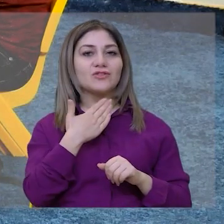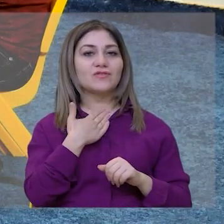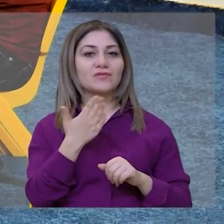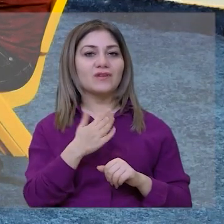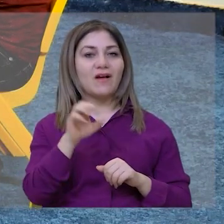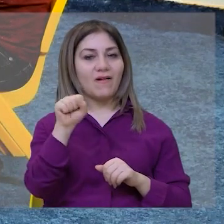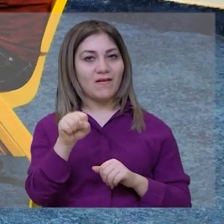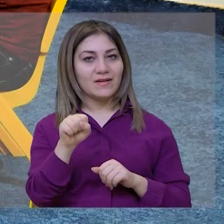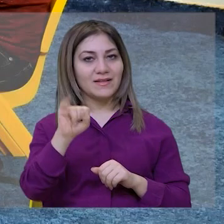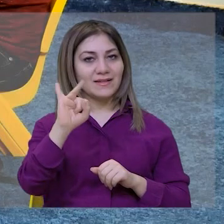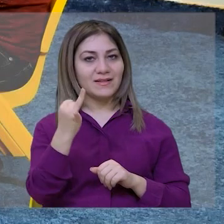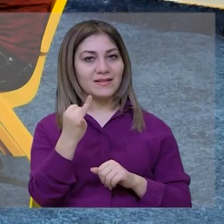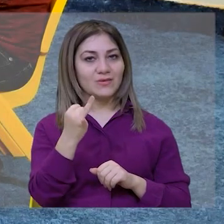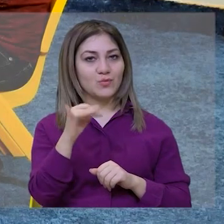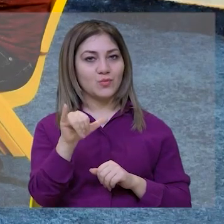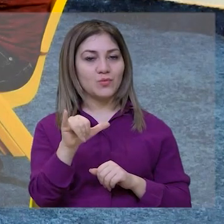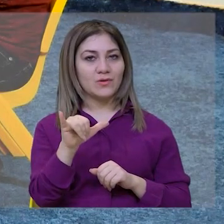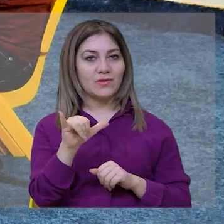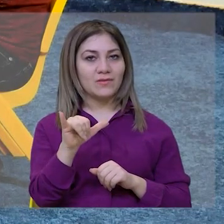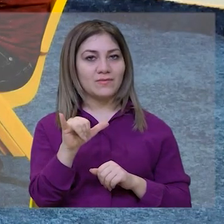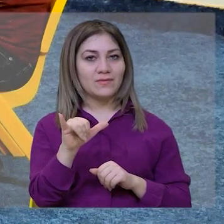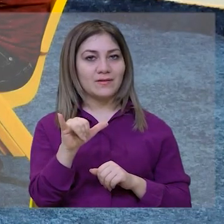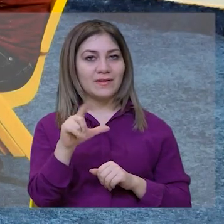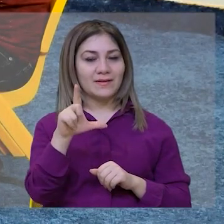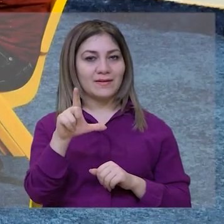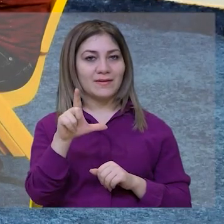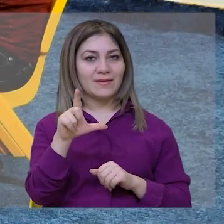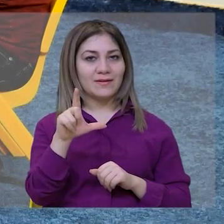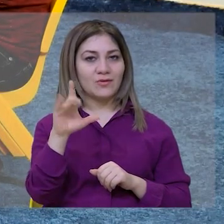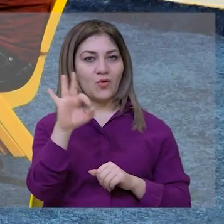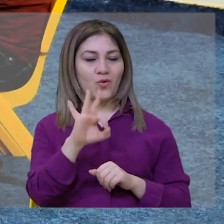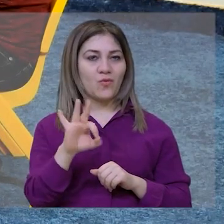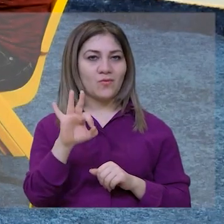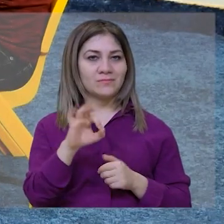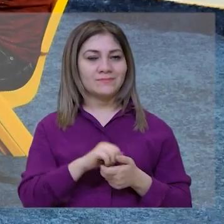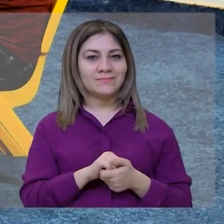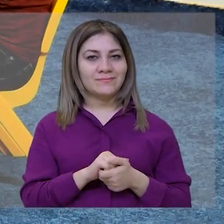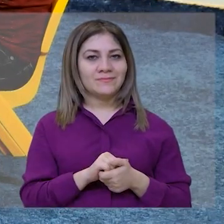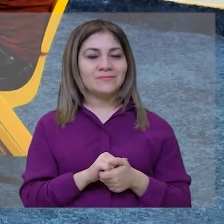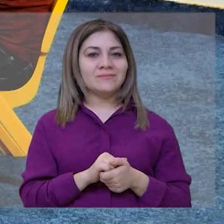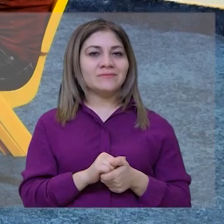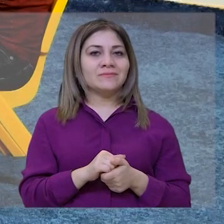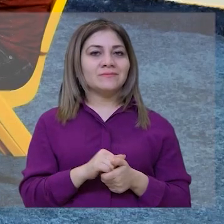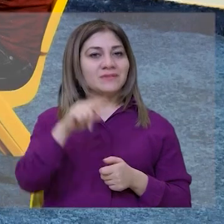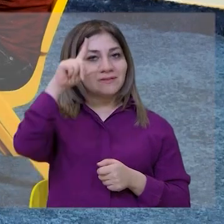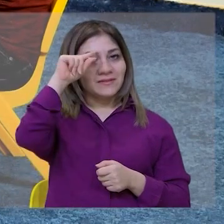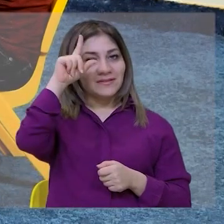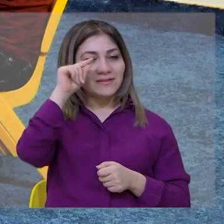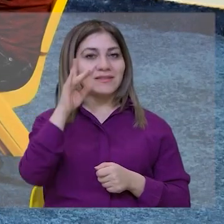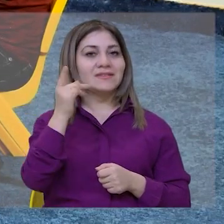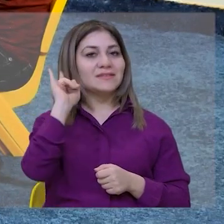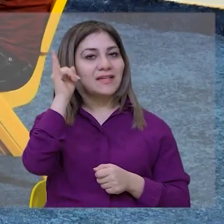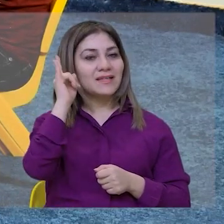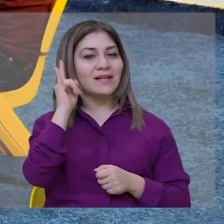Ա Ի Ու Է։ Հիմա եկեք այսպես, ձայնավոր հայերենի